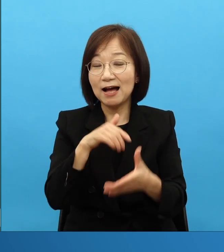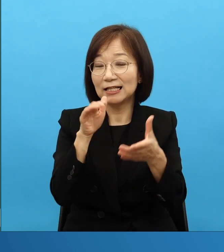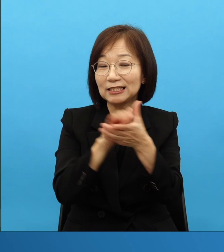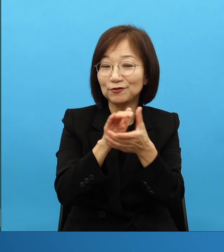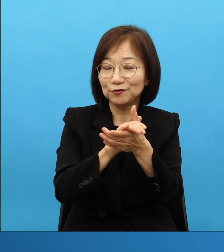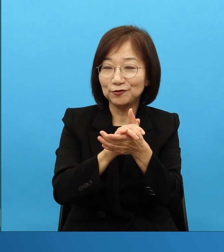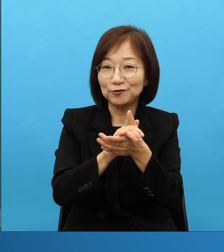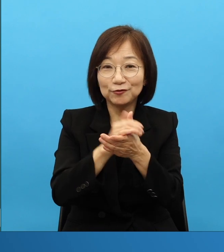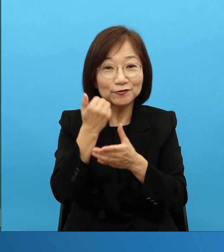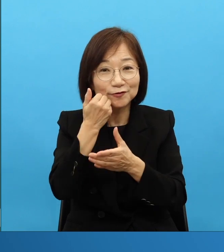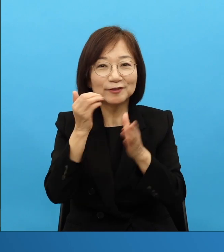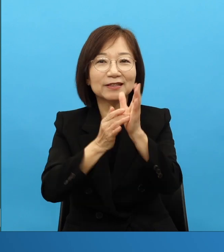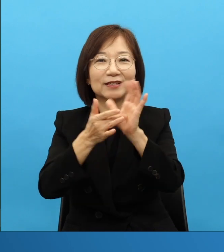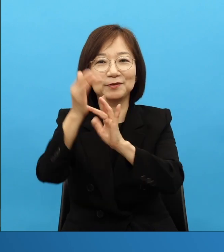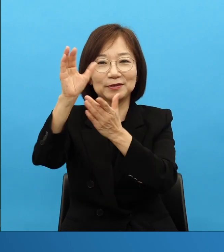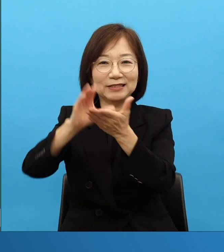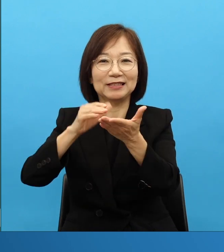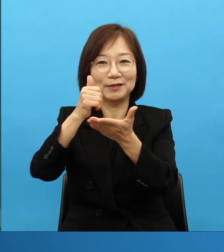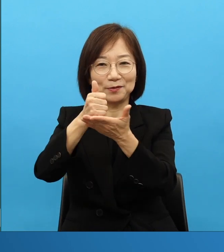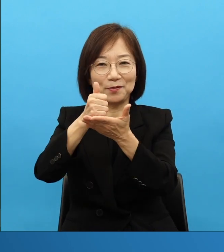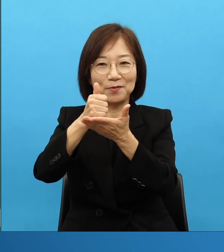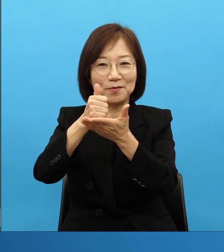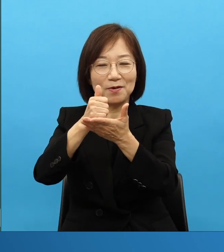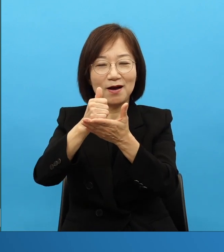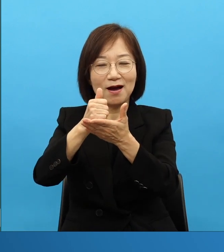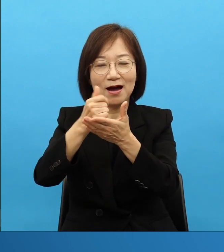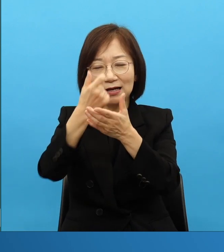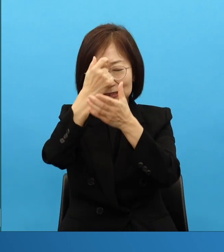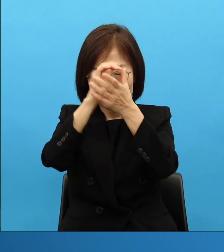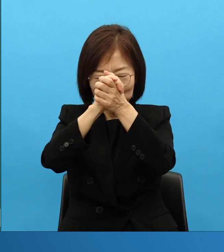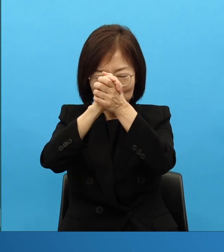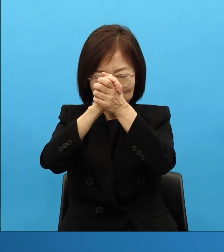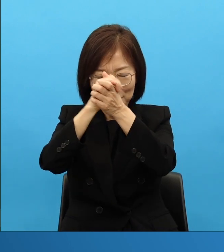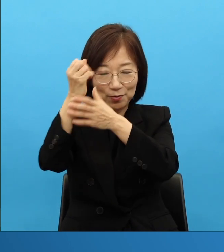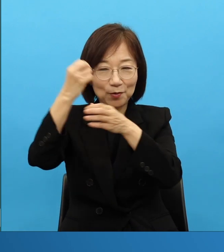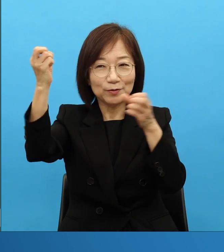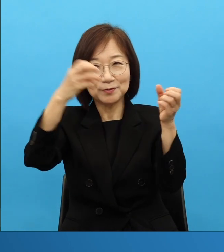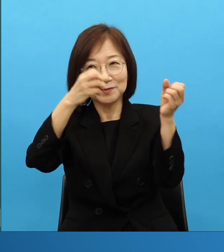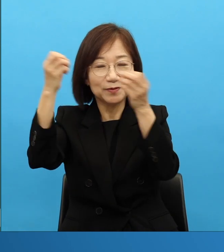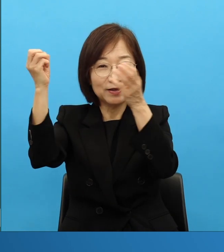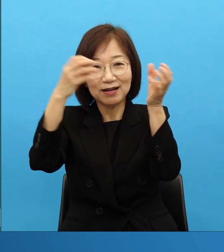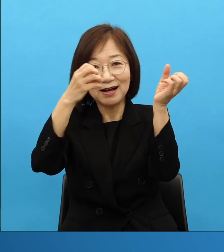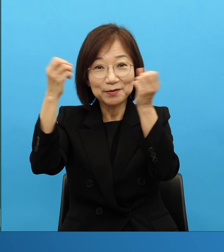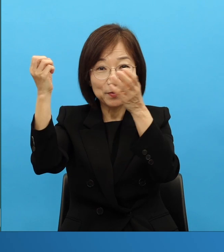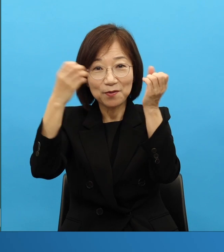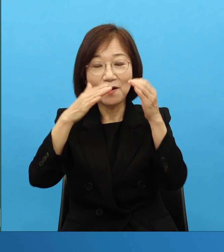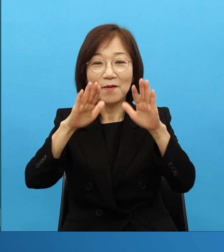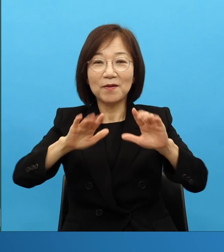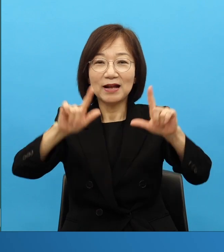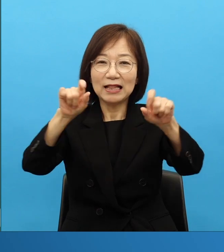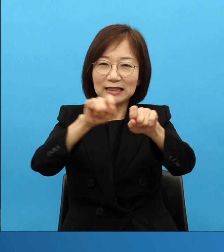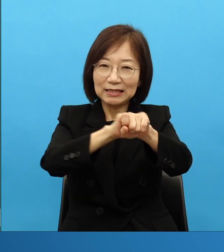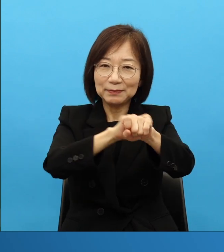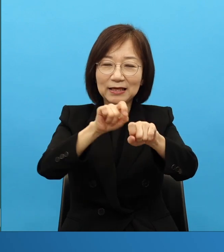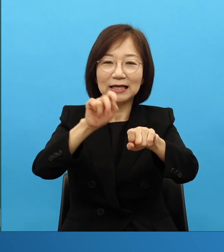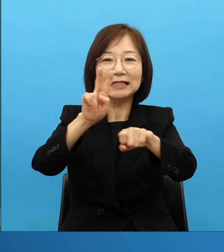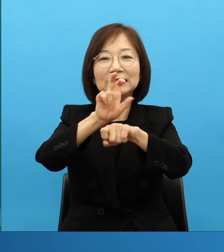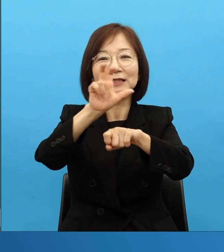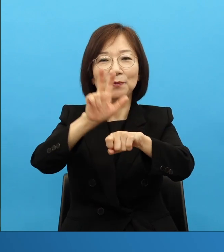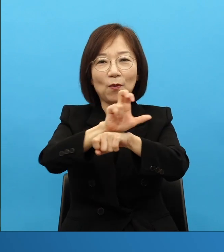친구가 되시는 예수 그리스도와 기도로 계속 이야기하고 올해는 특히